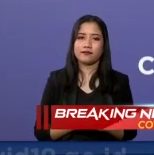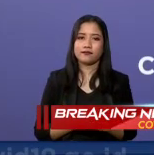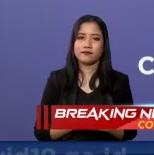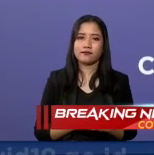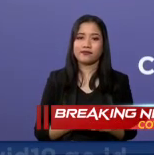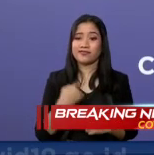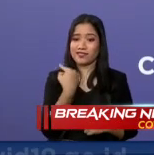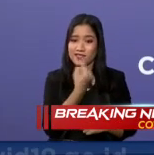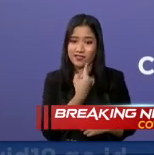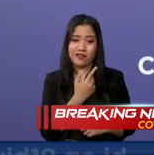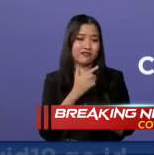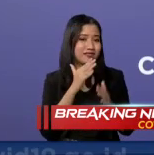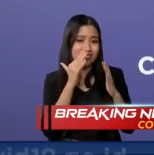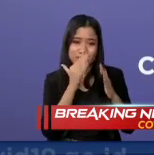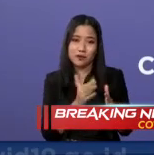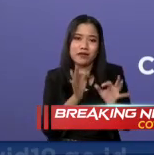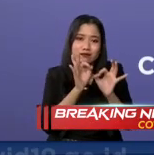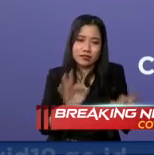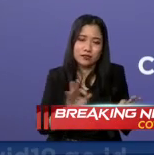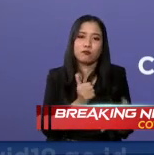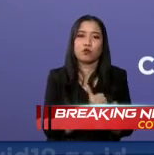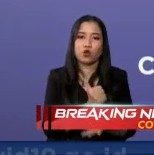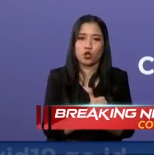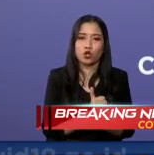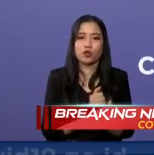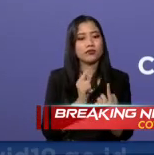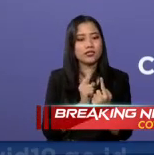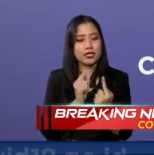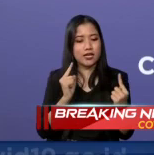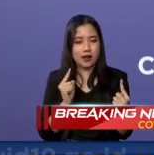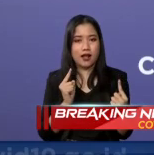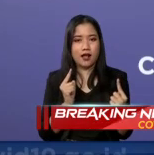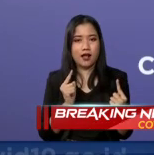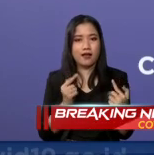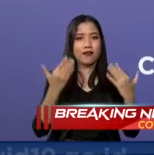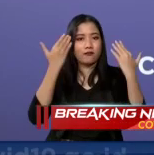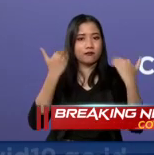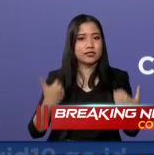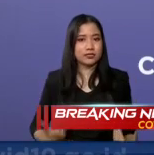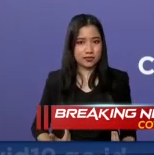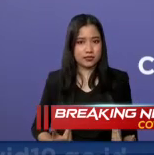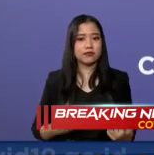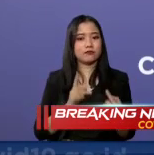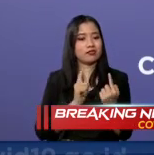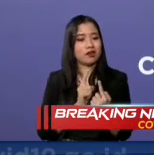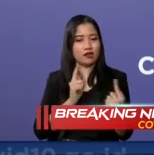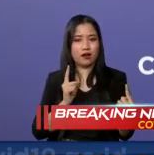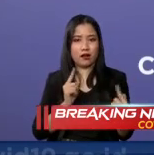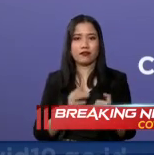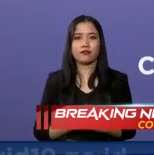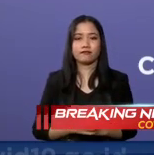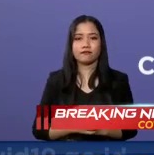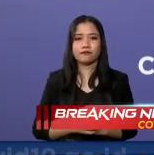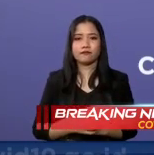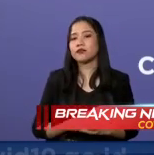betul-betul disiplin untuk menjaga jarak Hai secara fisik dengan orang lain kemudian